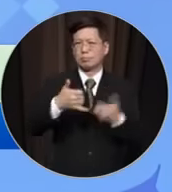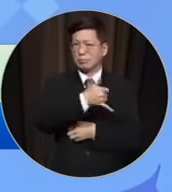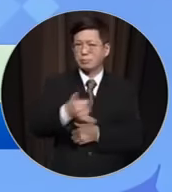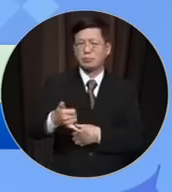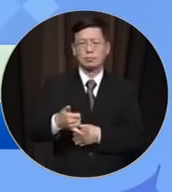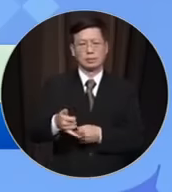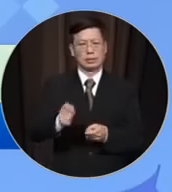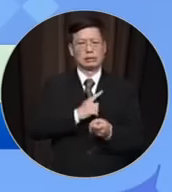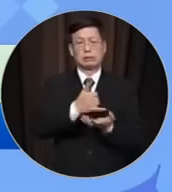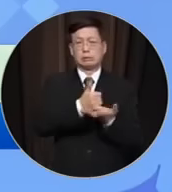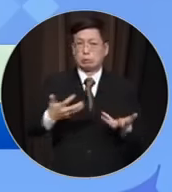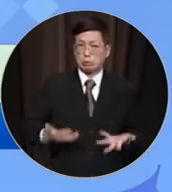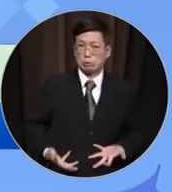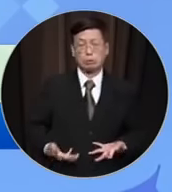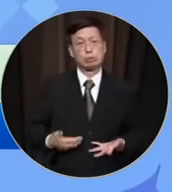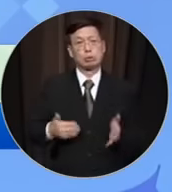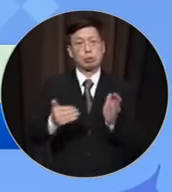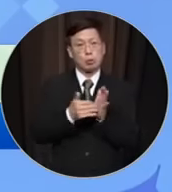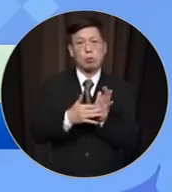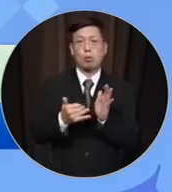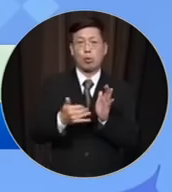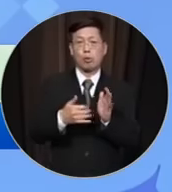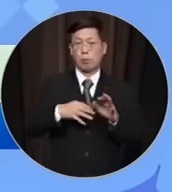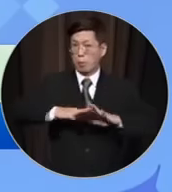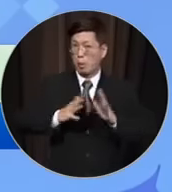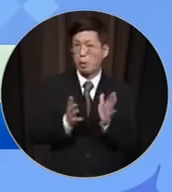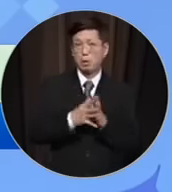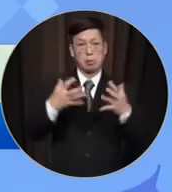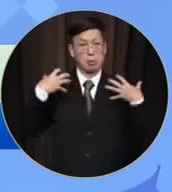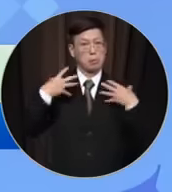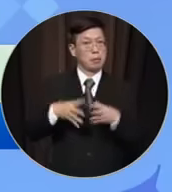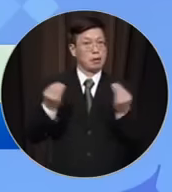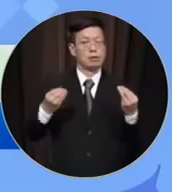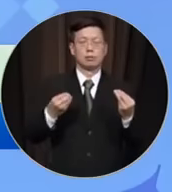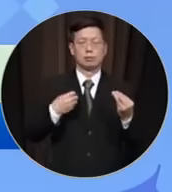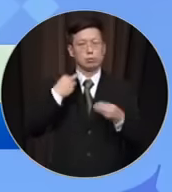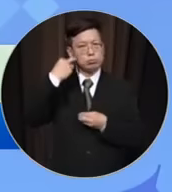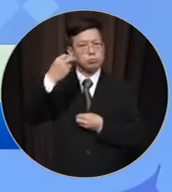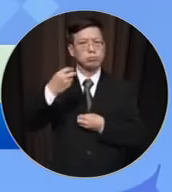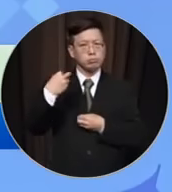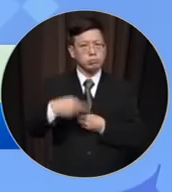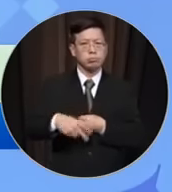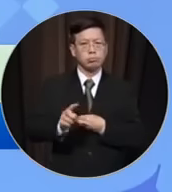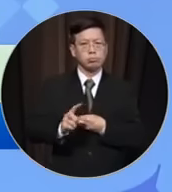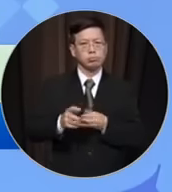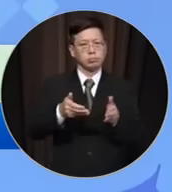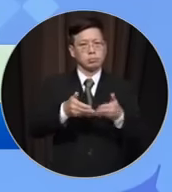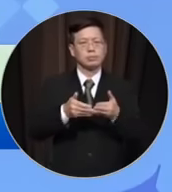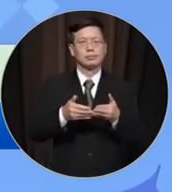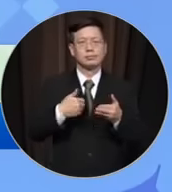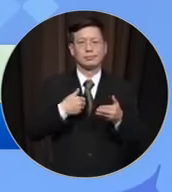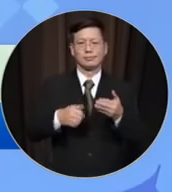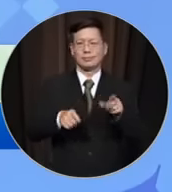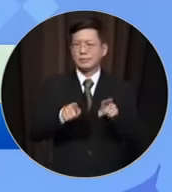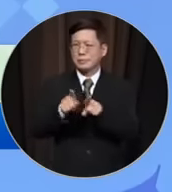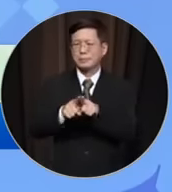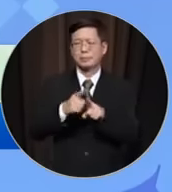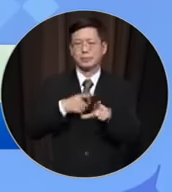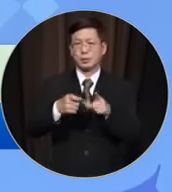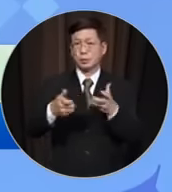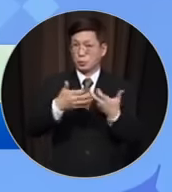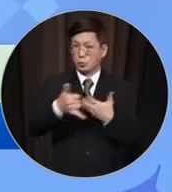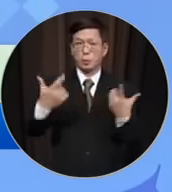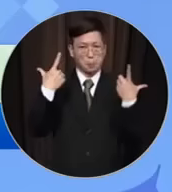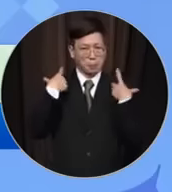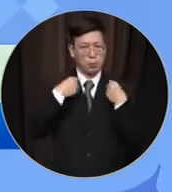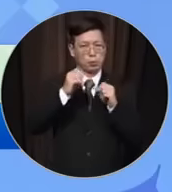应该退职退休而免除其保证的责任，但是我觉得更重要的是所有的基层公务员他们都是尽